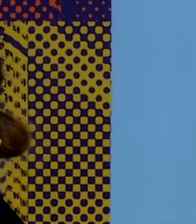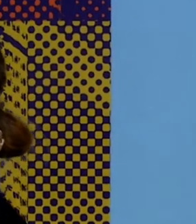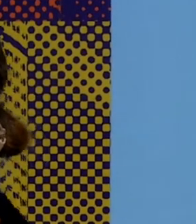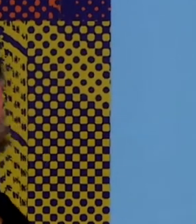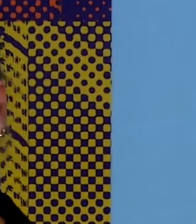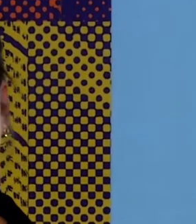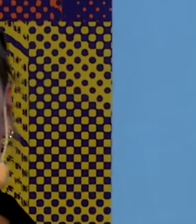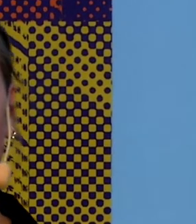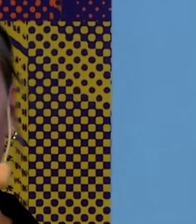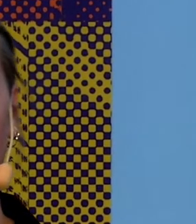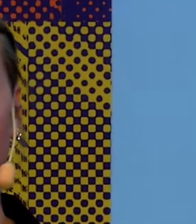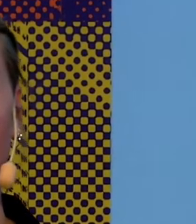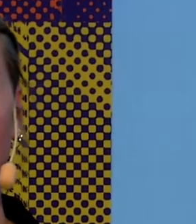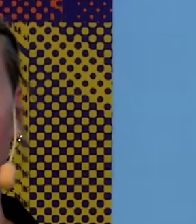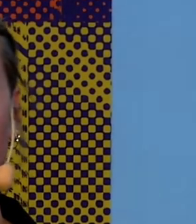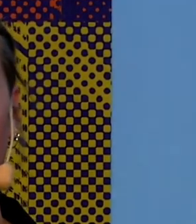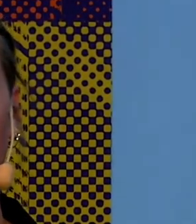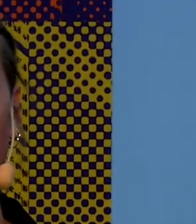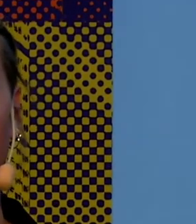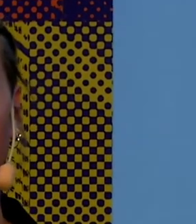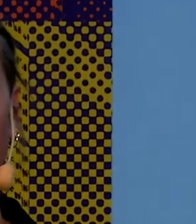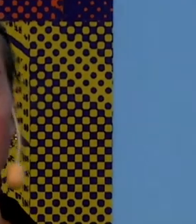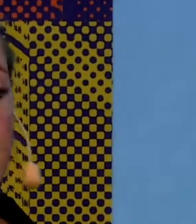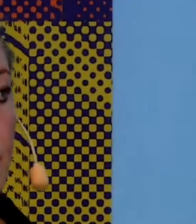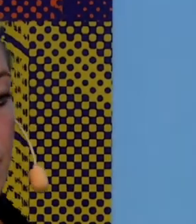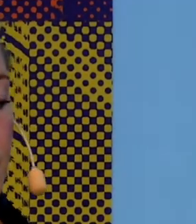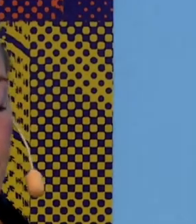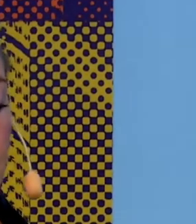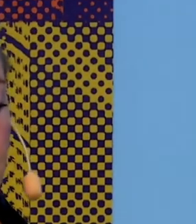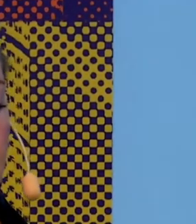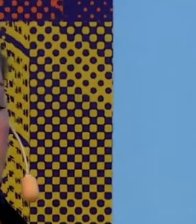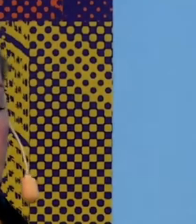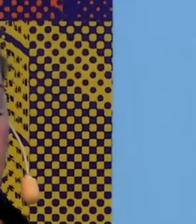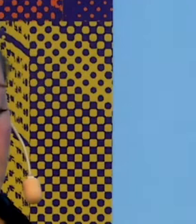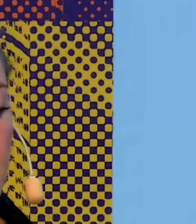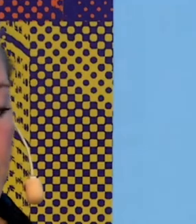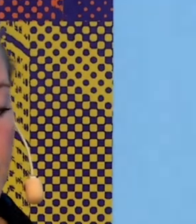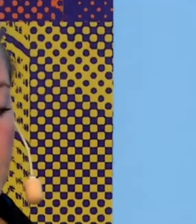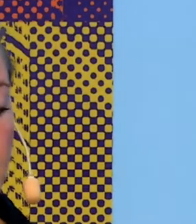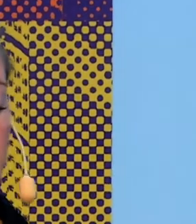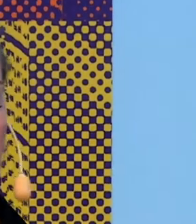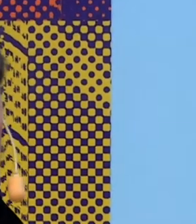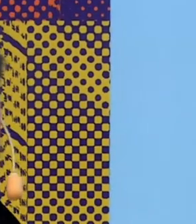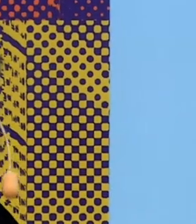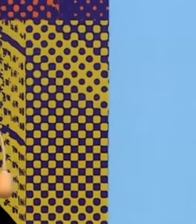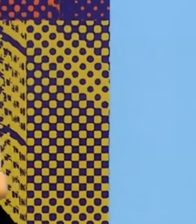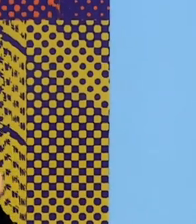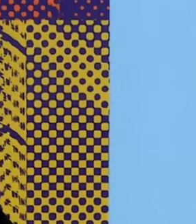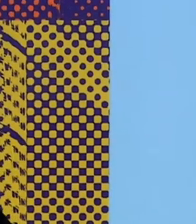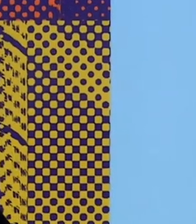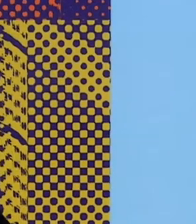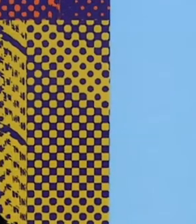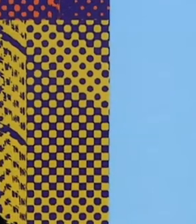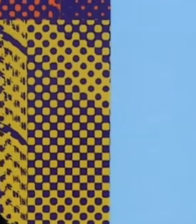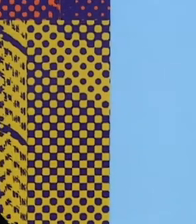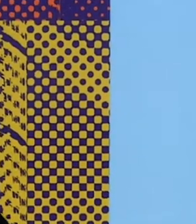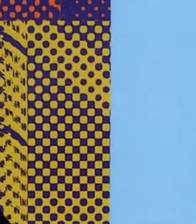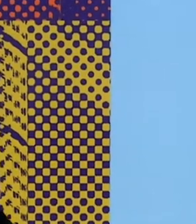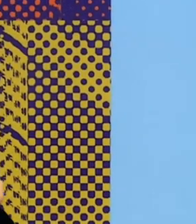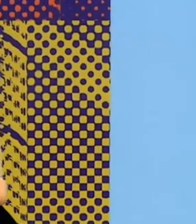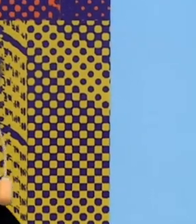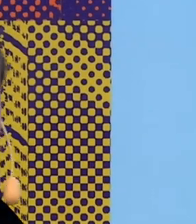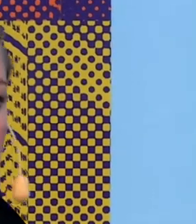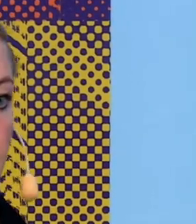på, när det gäller vår leverantörskod och så vidare, att förbunden ska dela lika, pengar som går till förbunden ska ju delas lika. Men när det